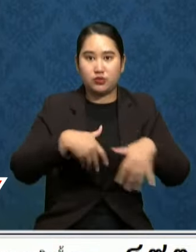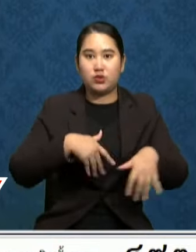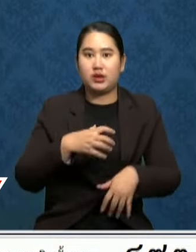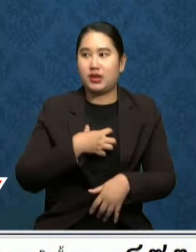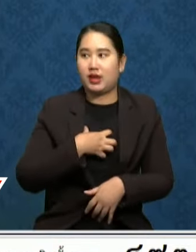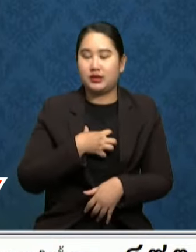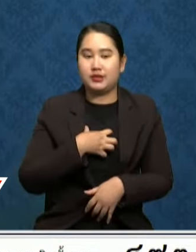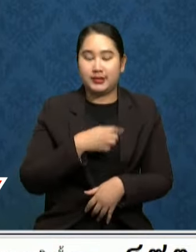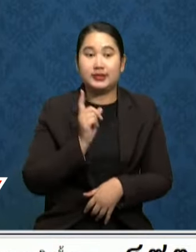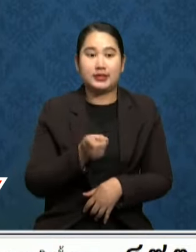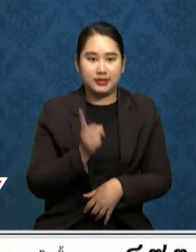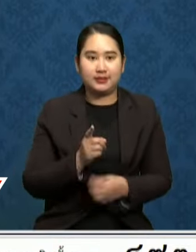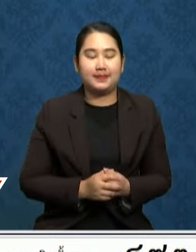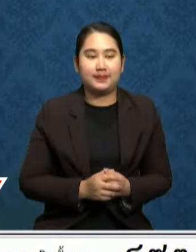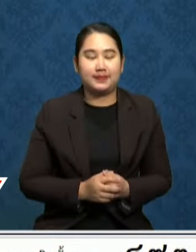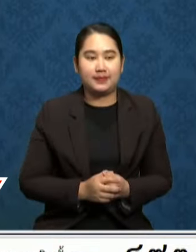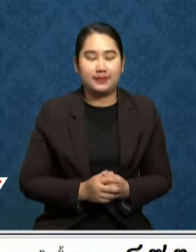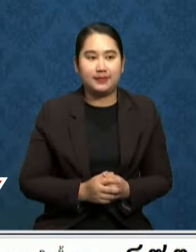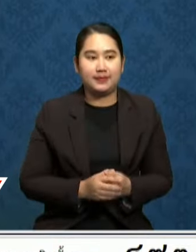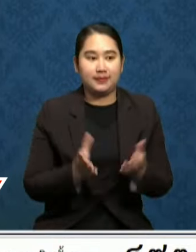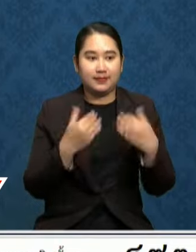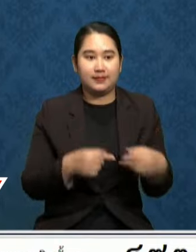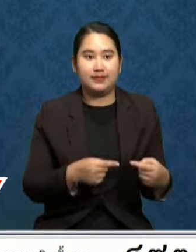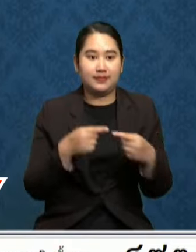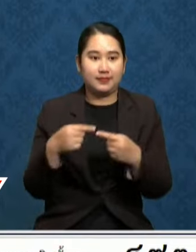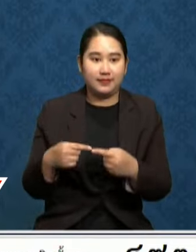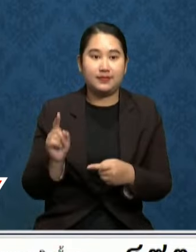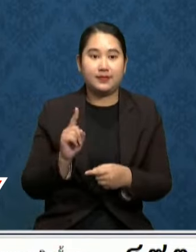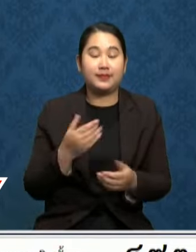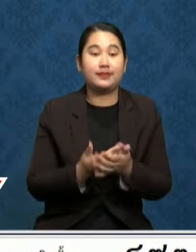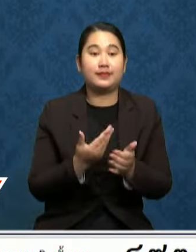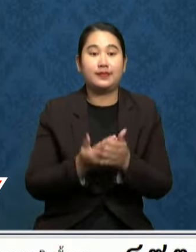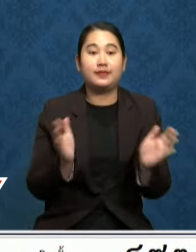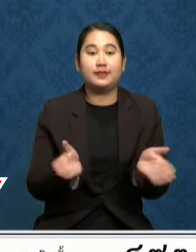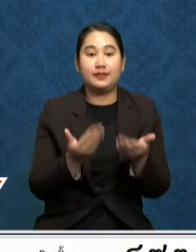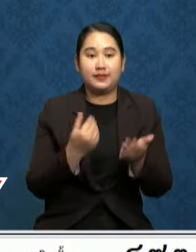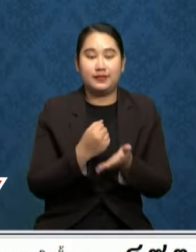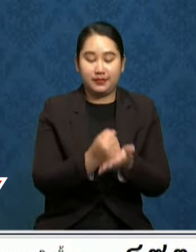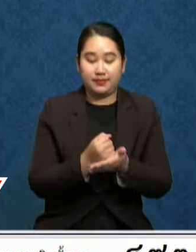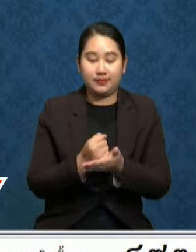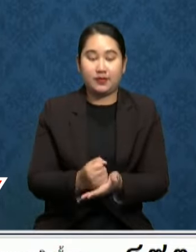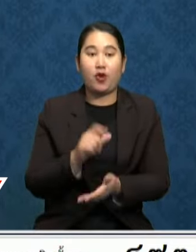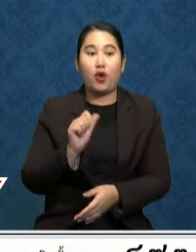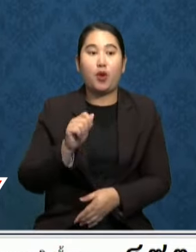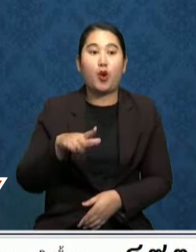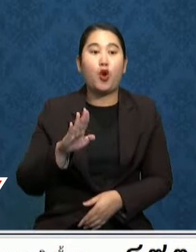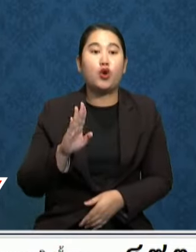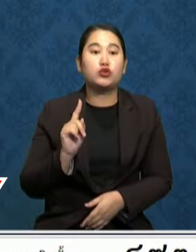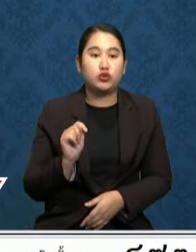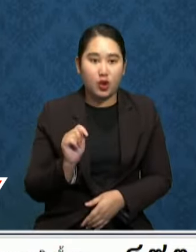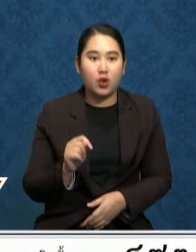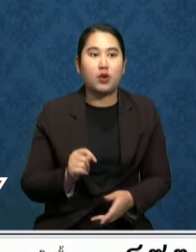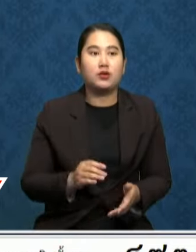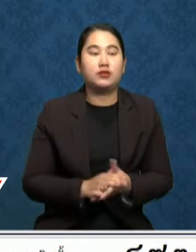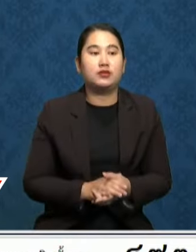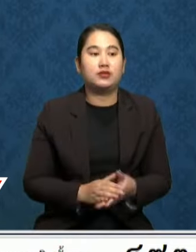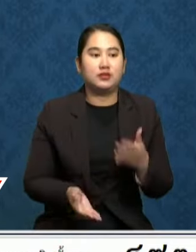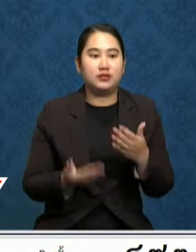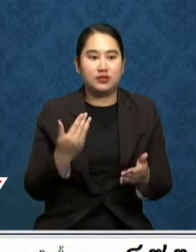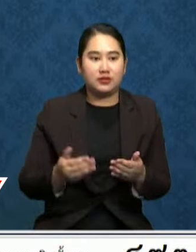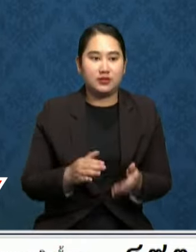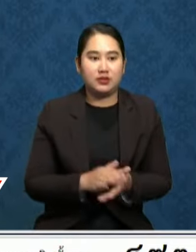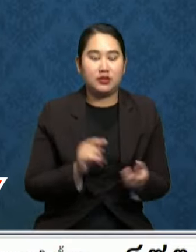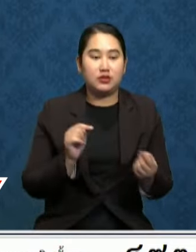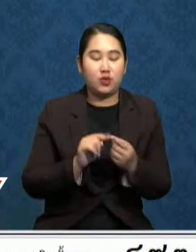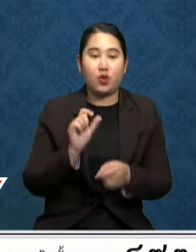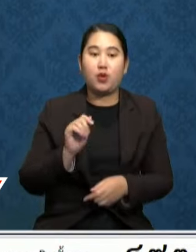ประชาชนอย่างแท้จริงครัสลายถัดไปครับเงินอุตหนุนจัดสันให้แก่อบตอครัหอองคกประคอน อองคก